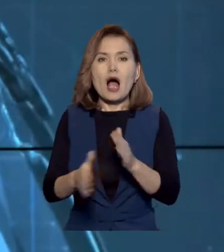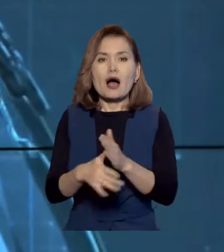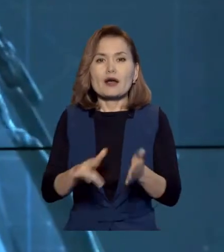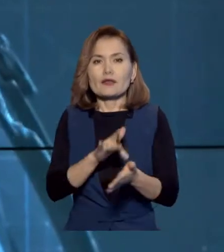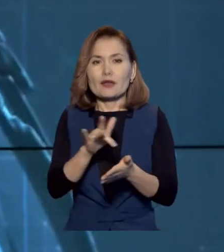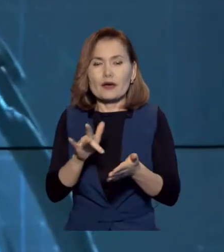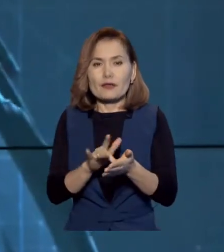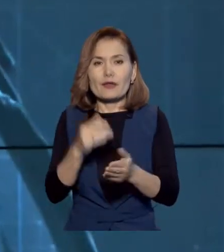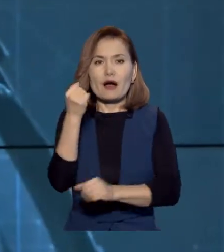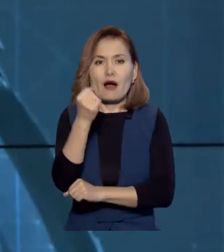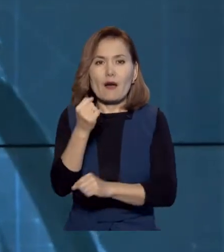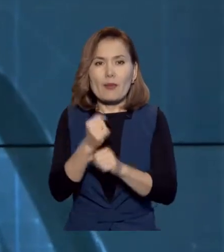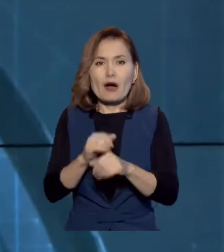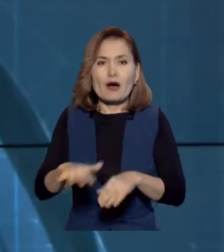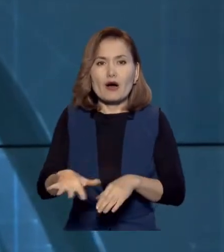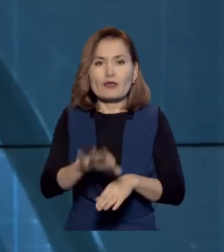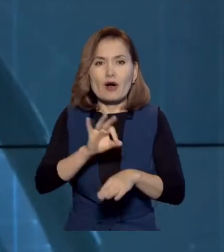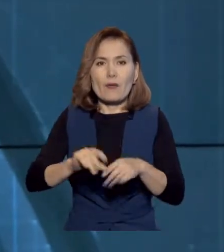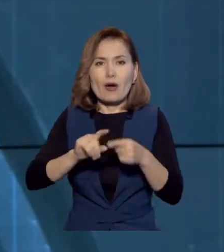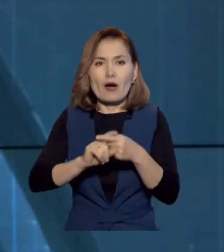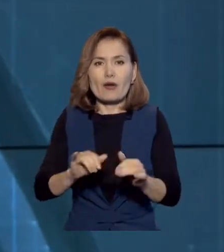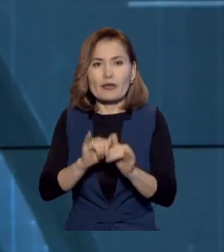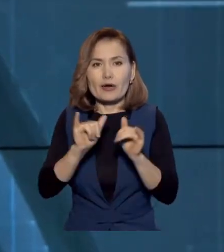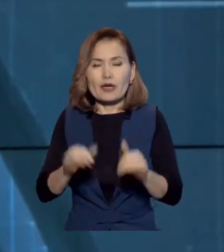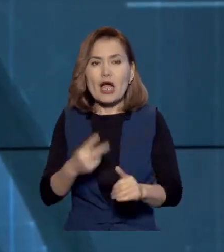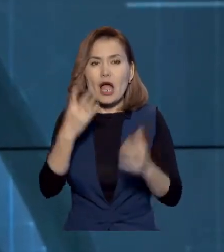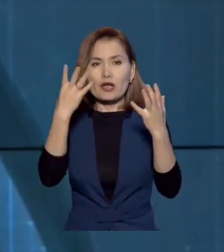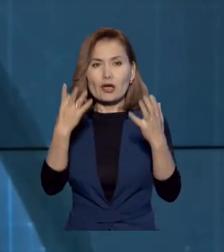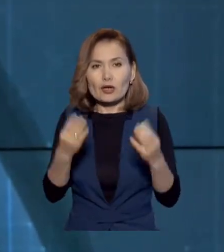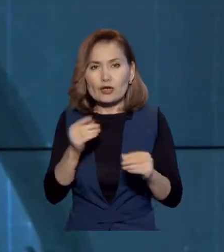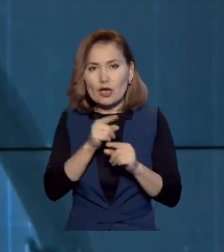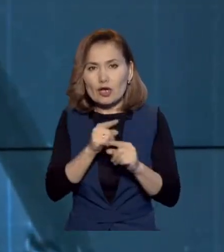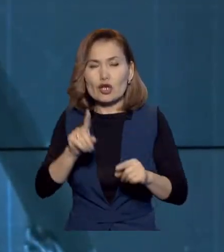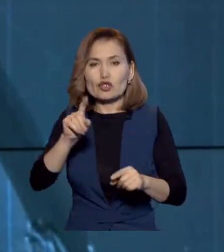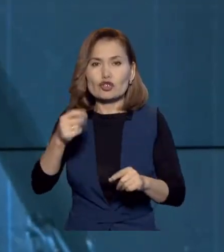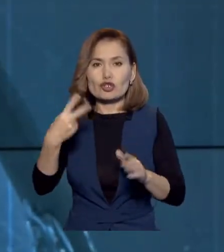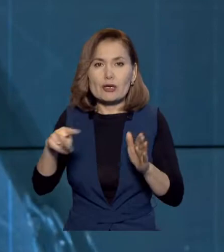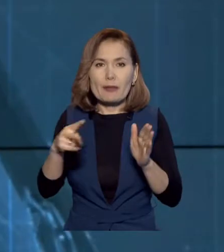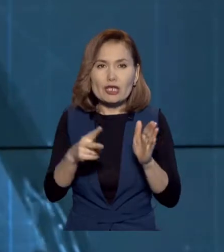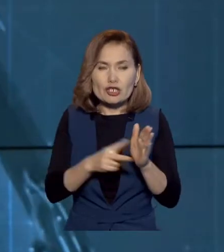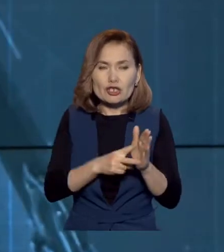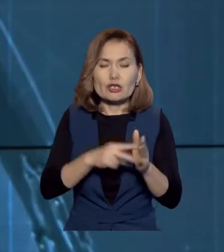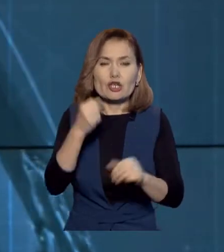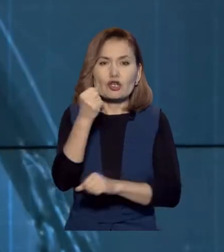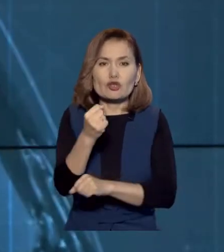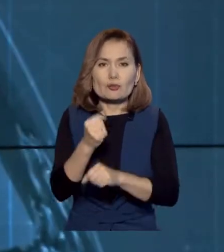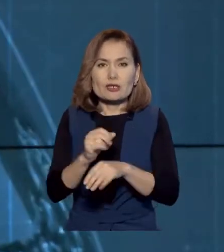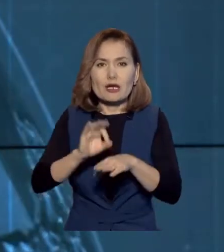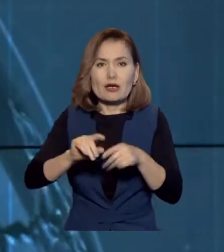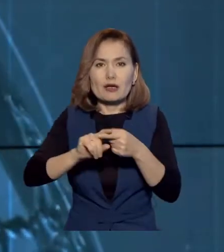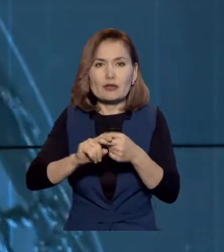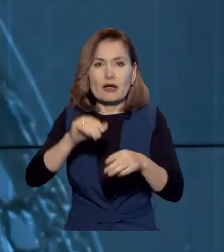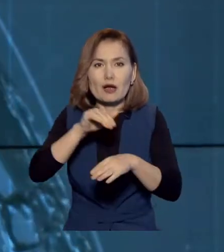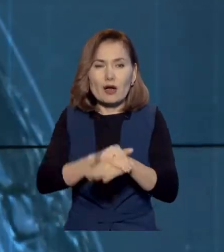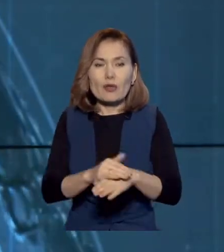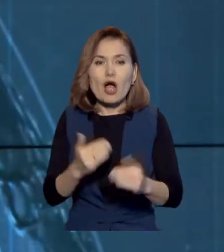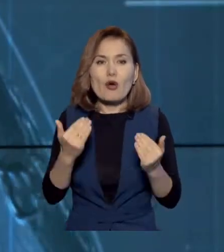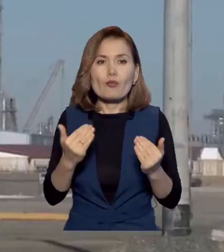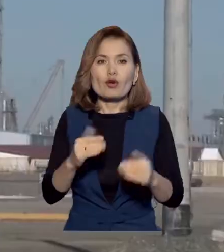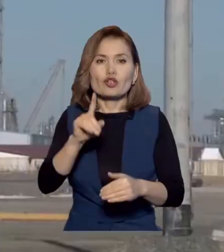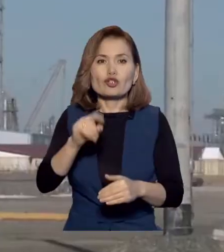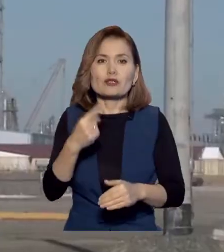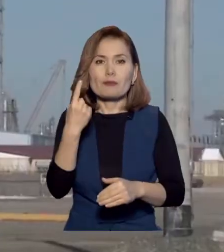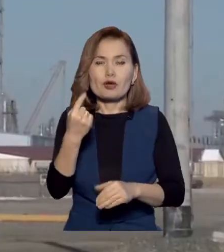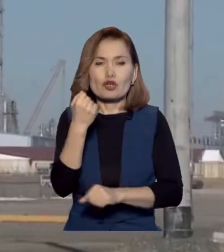Атыраудағы теңіз кенішінде эпидахуал күрт нашарлады. Екі күннің ішінде 127 жұмысшы індетке шалдықты. Бүгін 101 жұмысшыдан